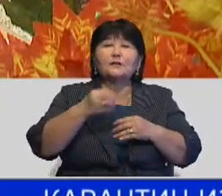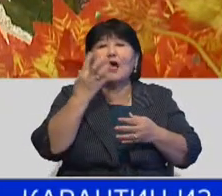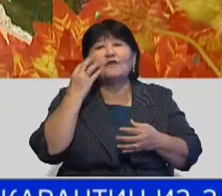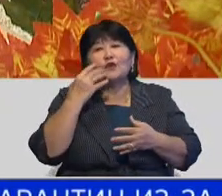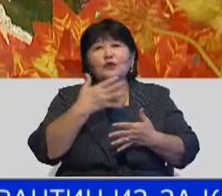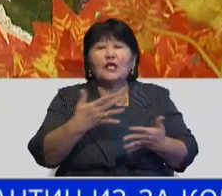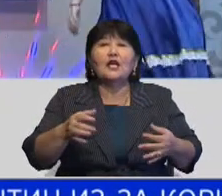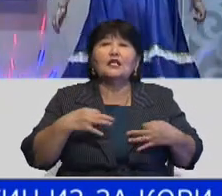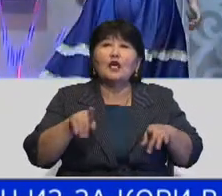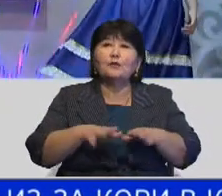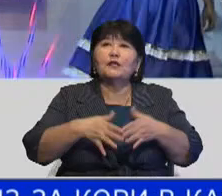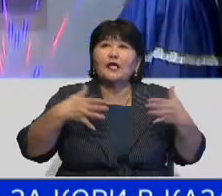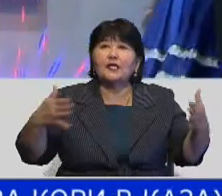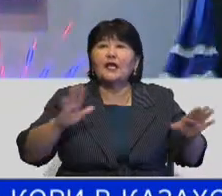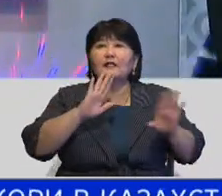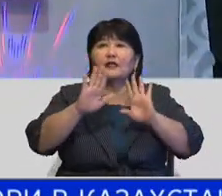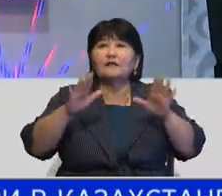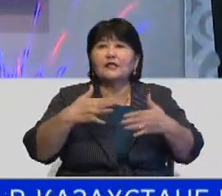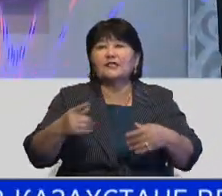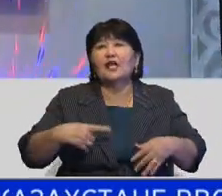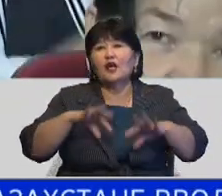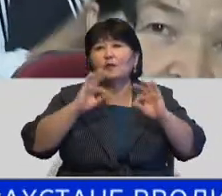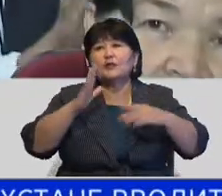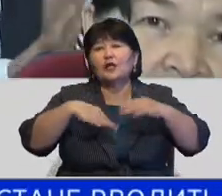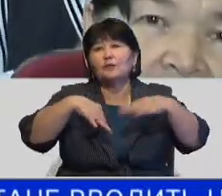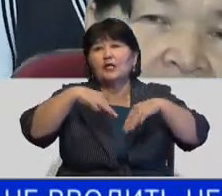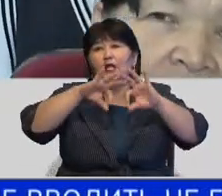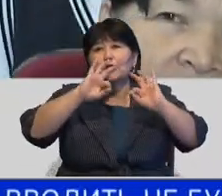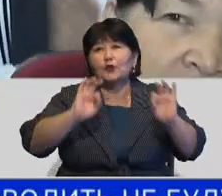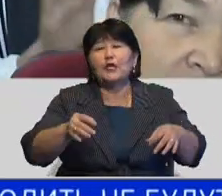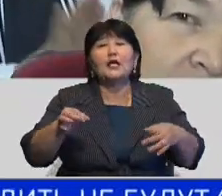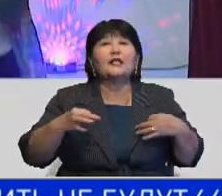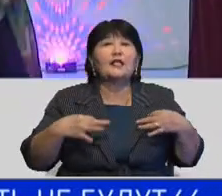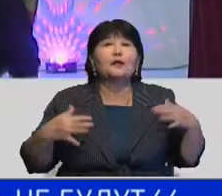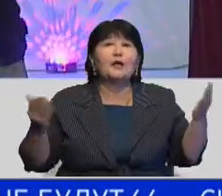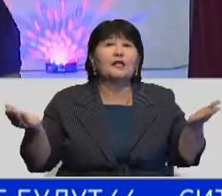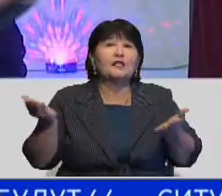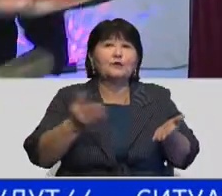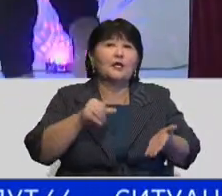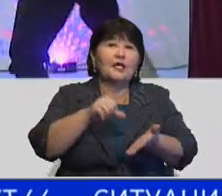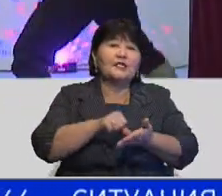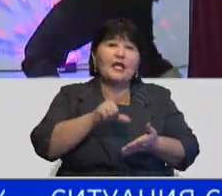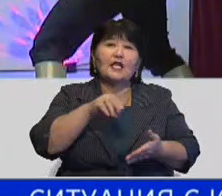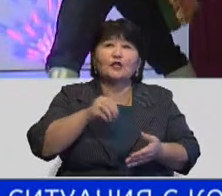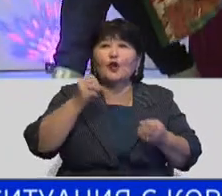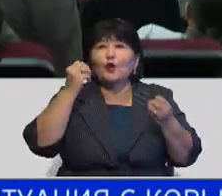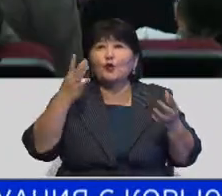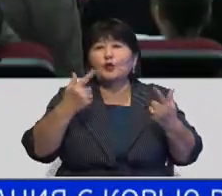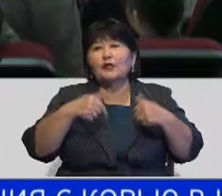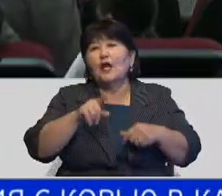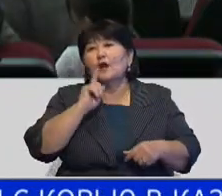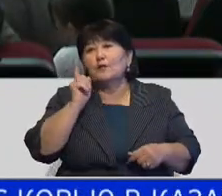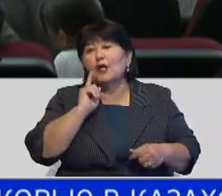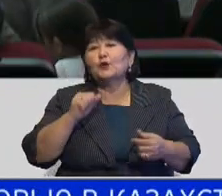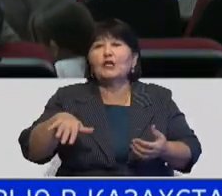На празднике также была развернута выставка изделий мастеров прикладного искусства. На праздник были приглашены члены этнокультурных объединений,